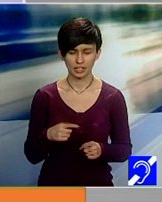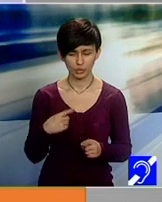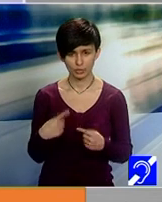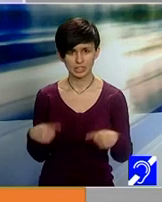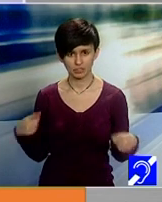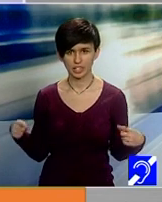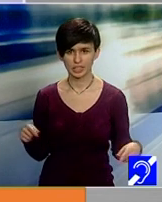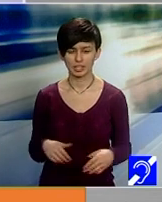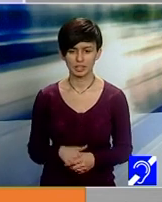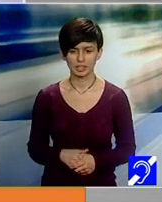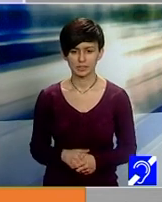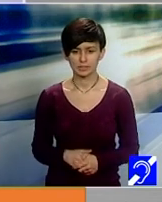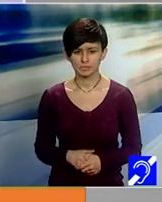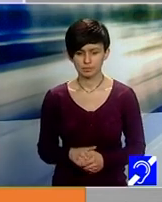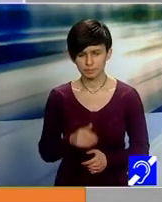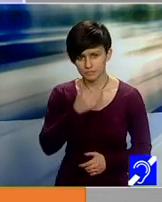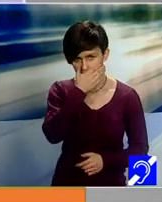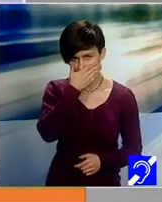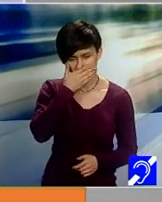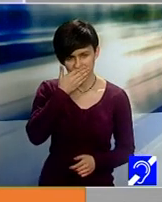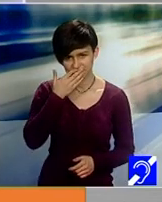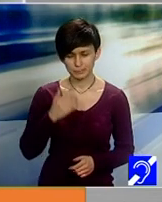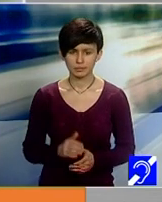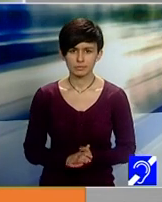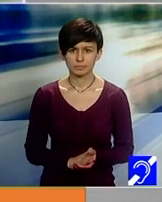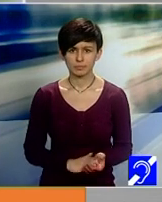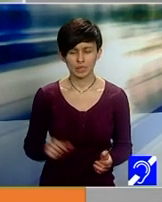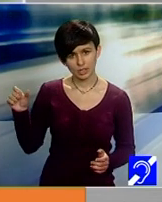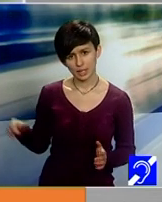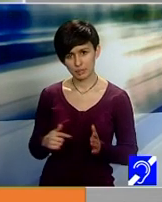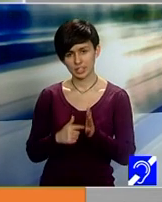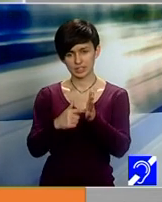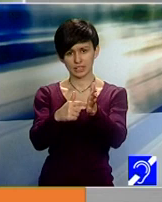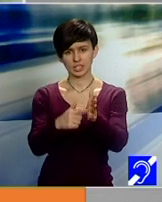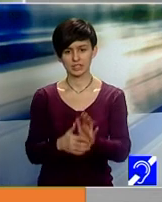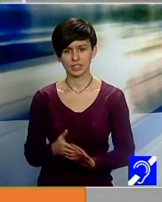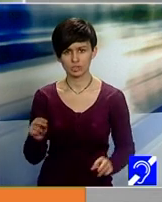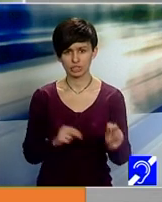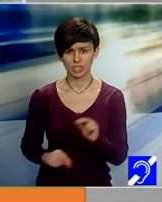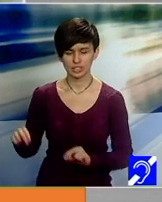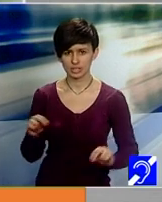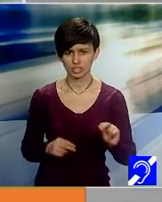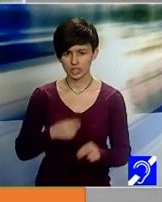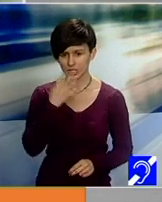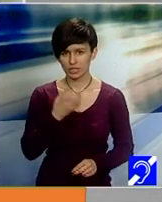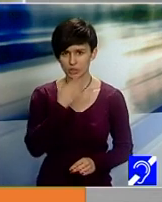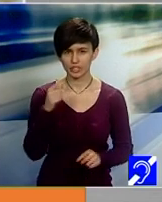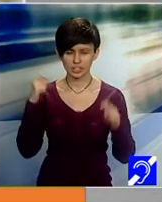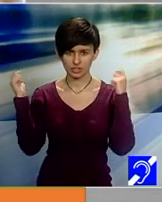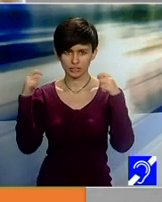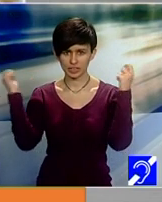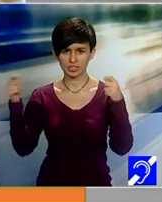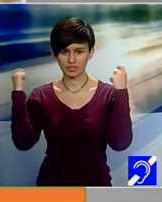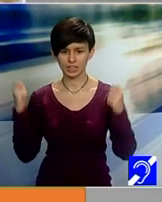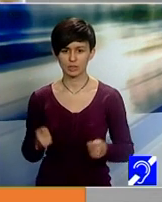diferite. Dumneavoastră reprezentați asociația și în conferință și Festivalul de Semințe Internaționale. Au